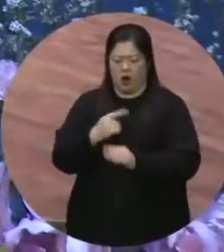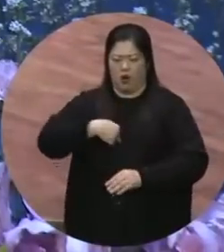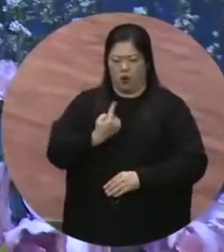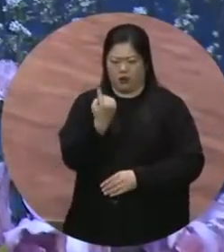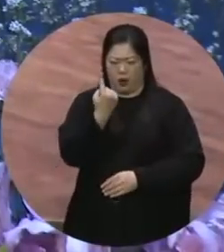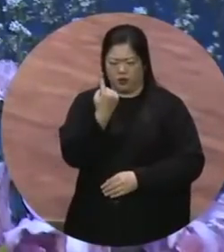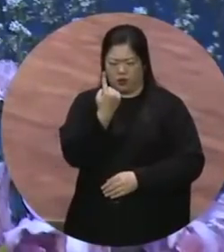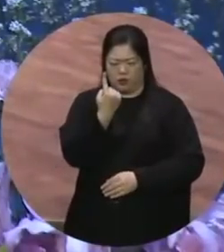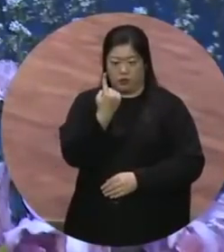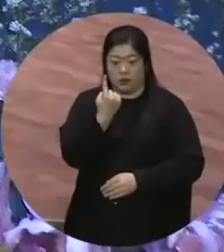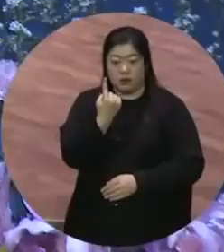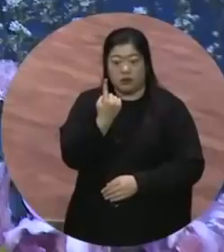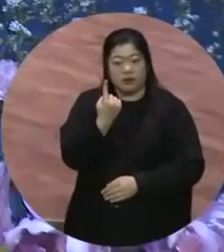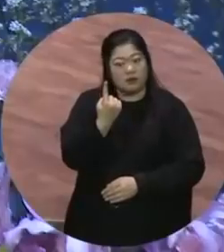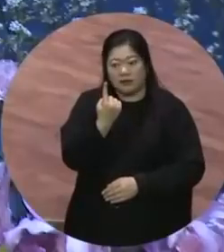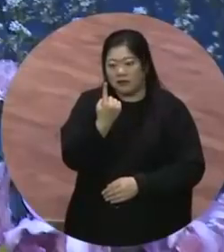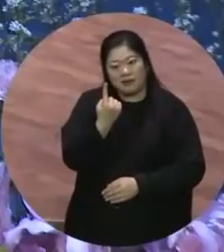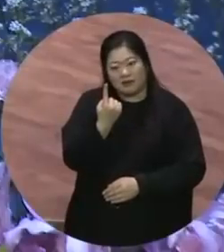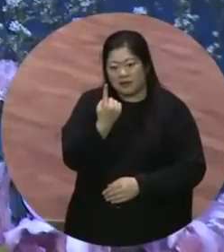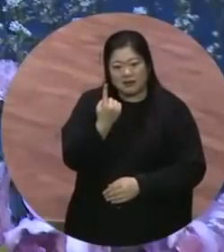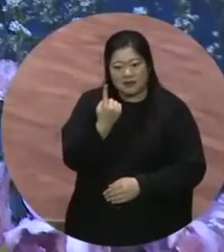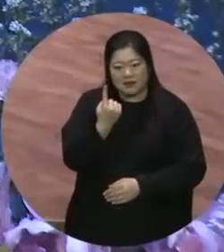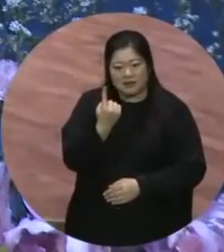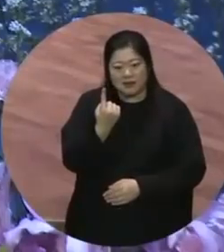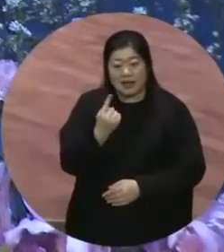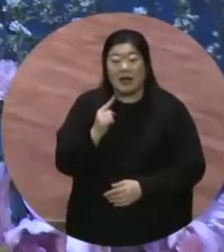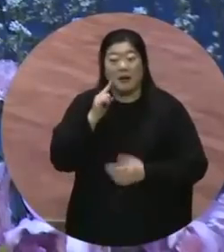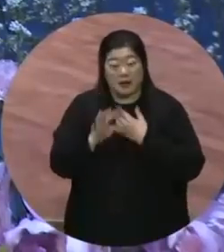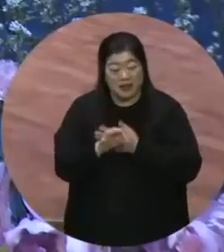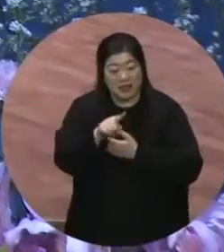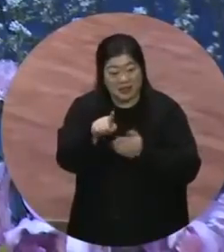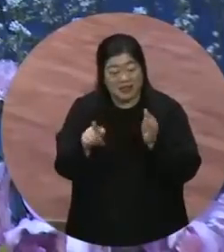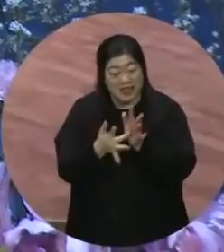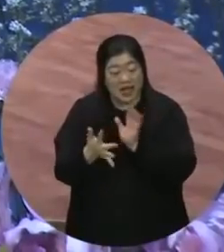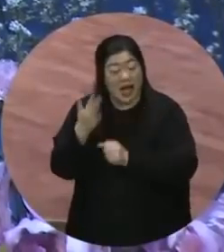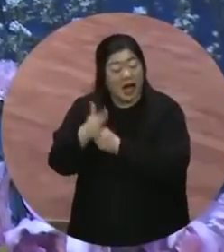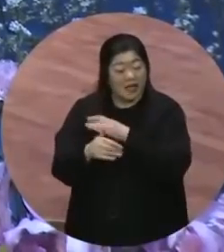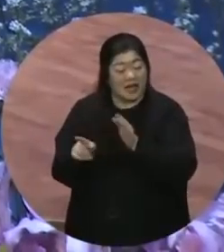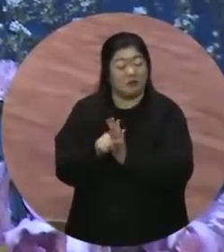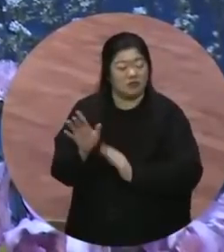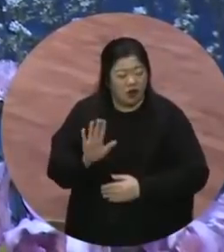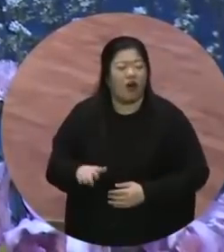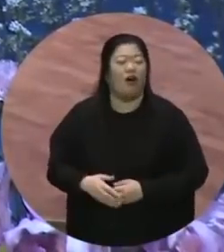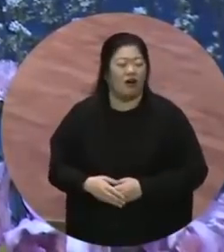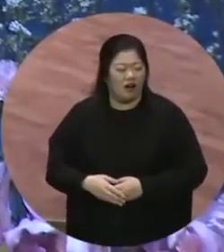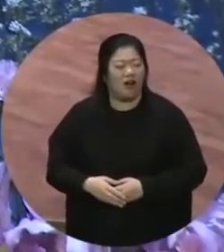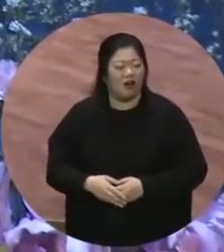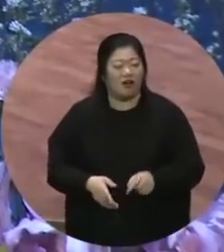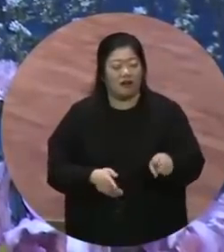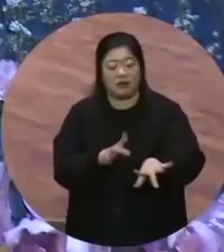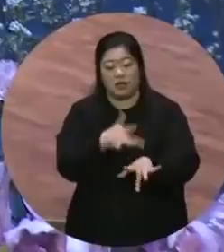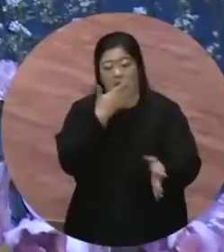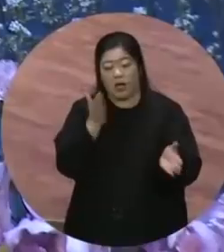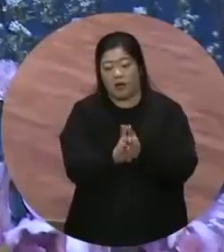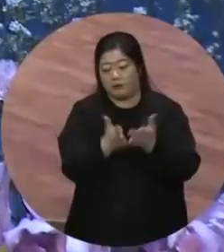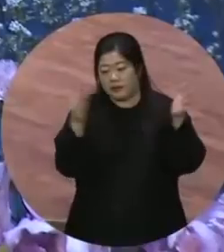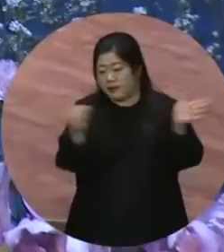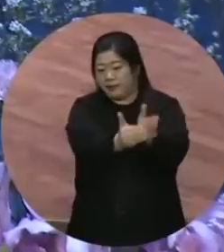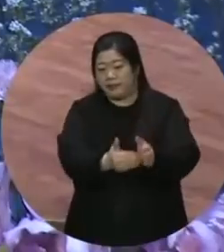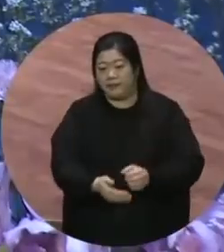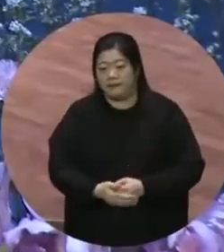하나님을 안 믿는 사람은 소속이 하나님 소속이 아니기 때문에 그건 마귀 소속이에요. 이유 없어요.